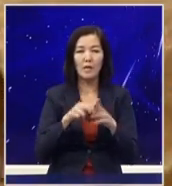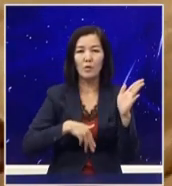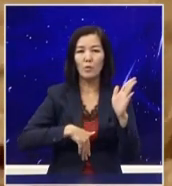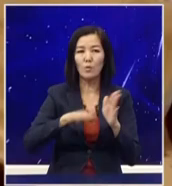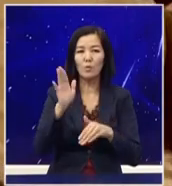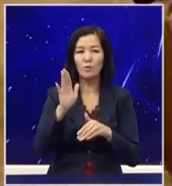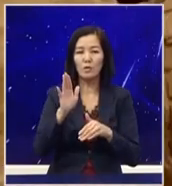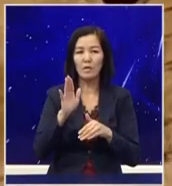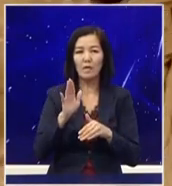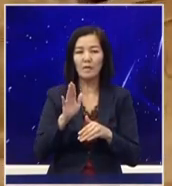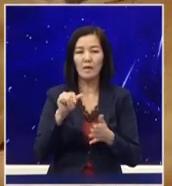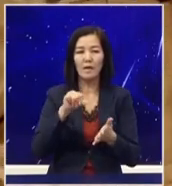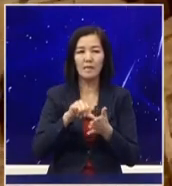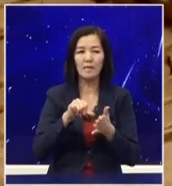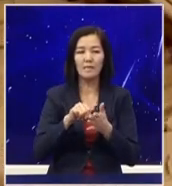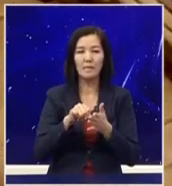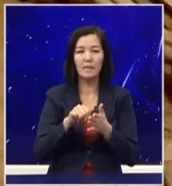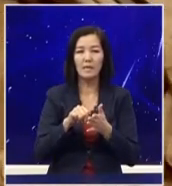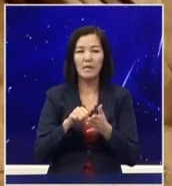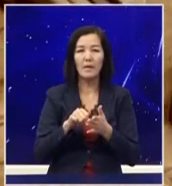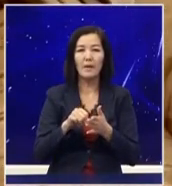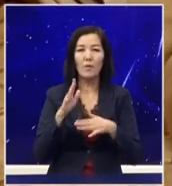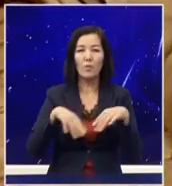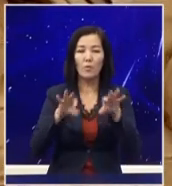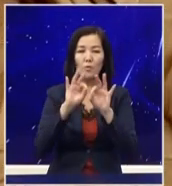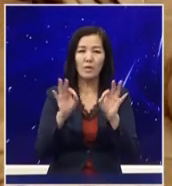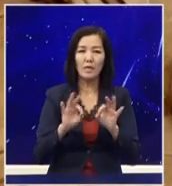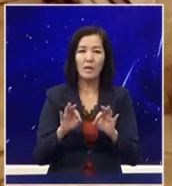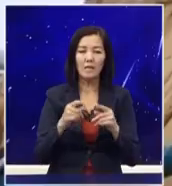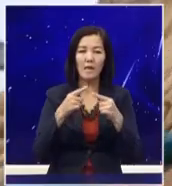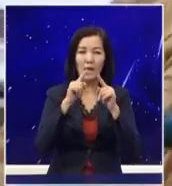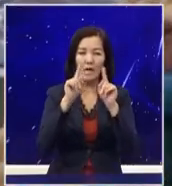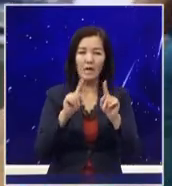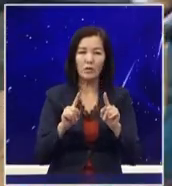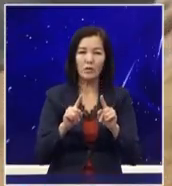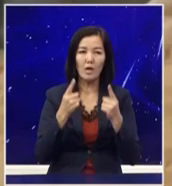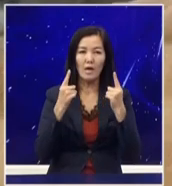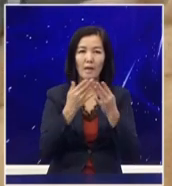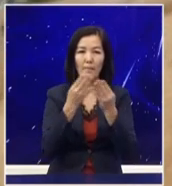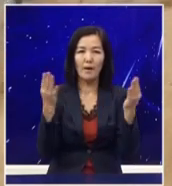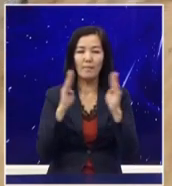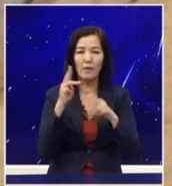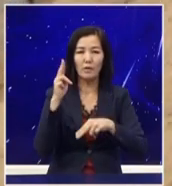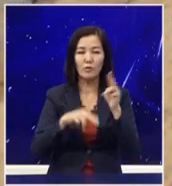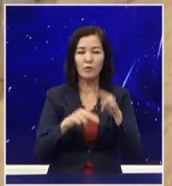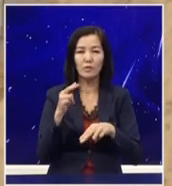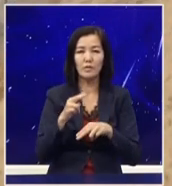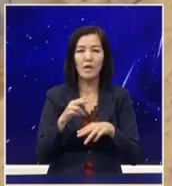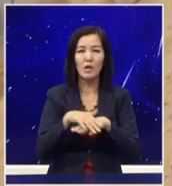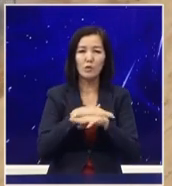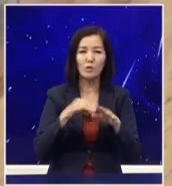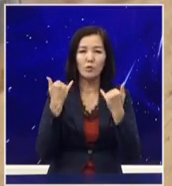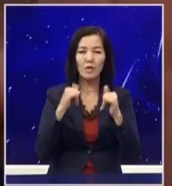40 мүсіншісі қатысты. Мұнда қолөнер шеберлері түрлі мүсіндер бейнеленген алып қабырға тұрғызды. Жұрт назарын жаулаған